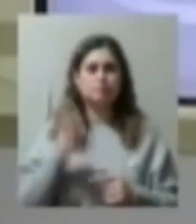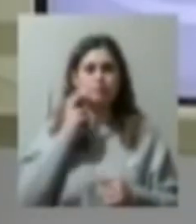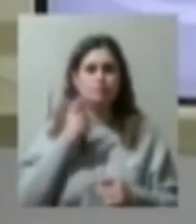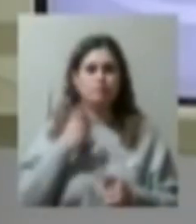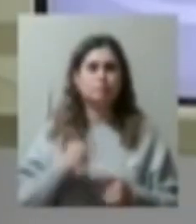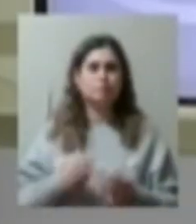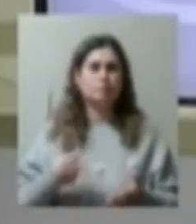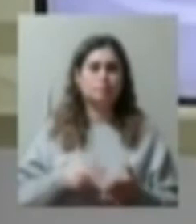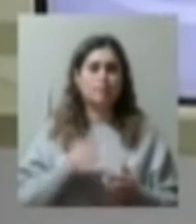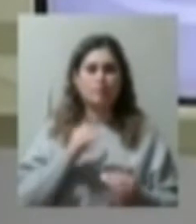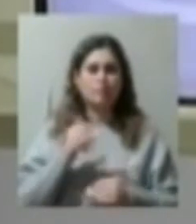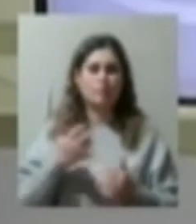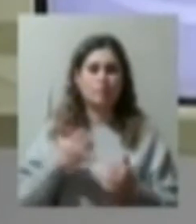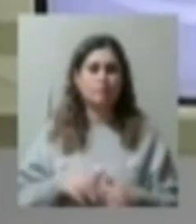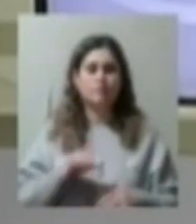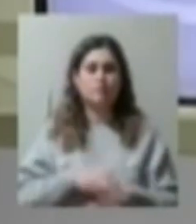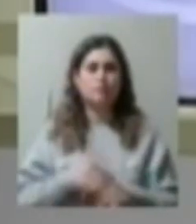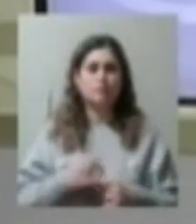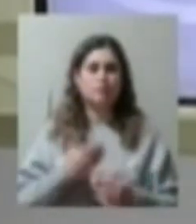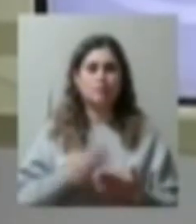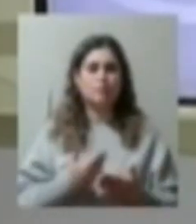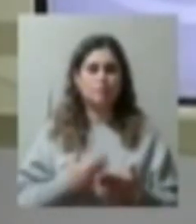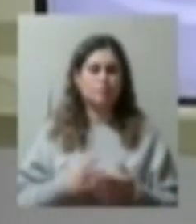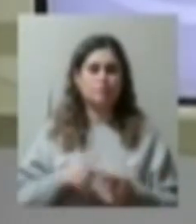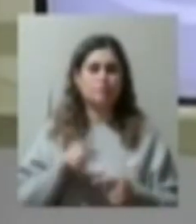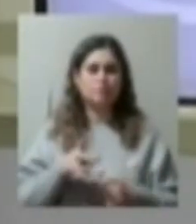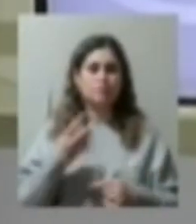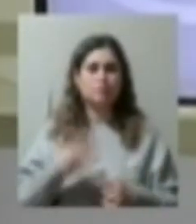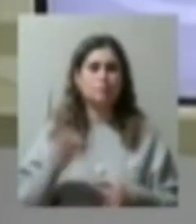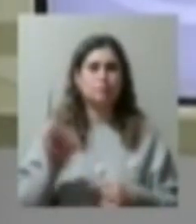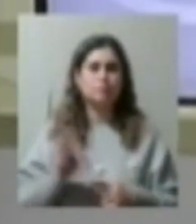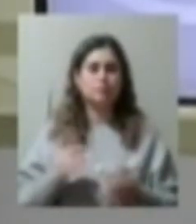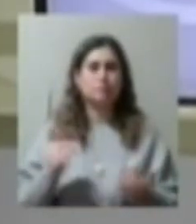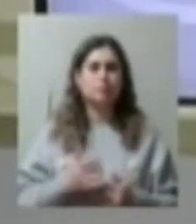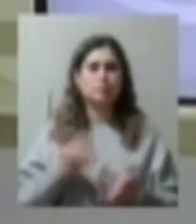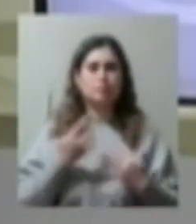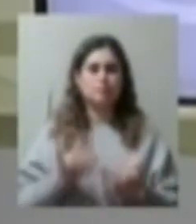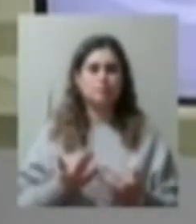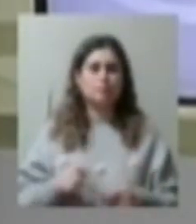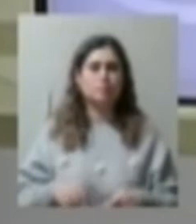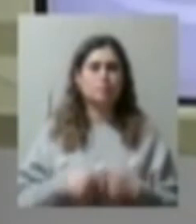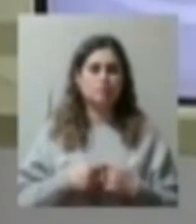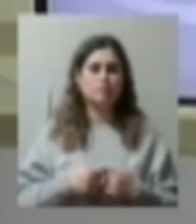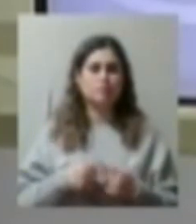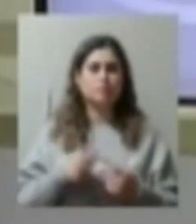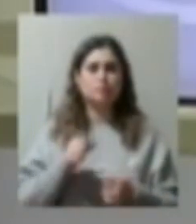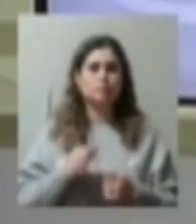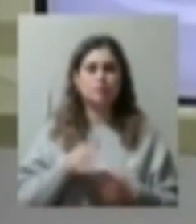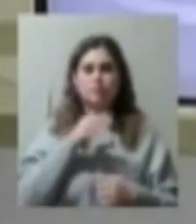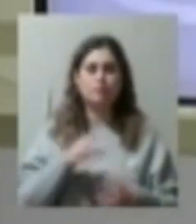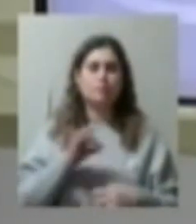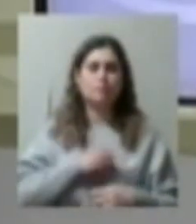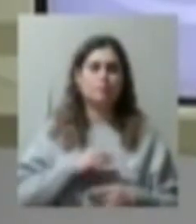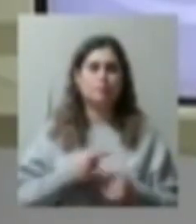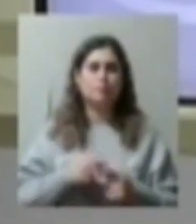встановлено камери автоматичної фіксації, демонструє нам те, що на 30% зменшилась кількість порушень за час використання цих